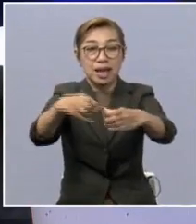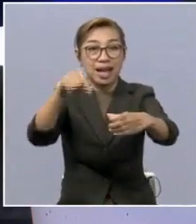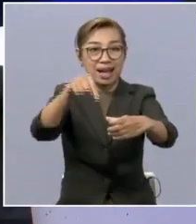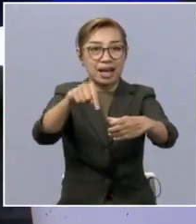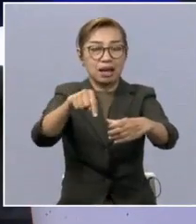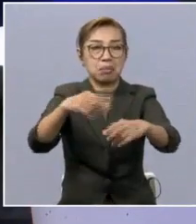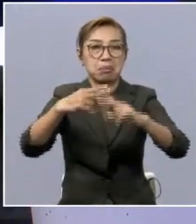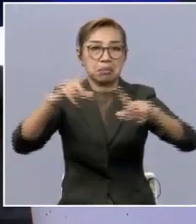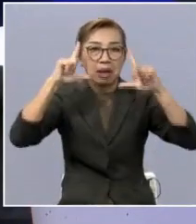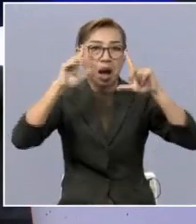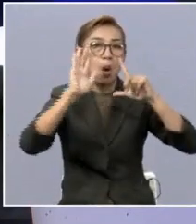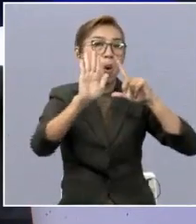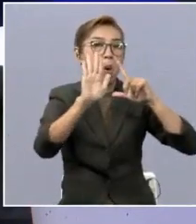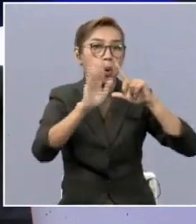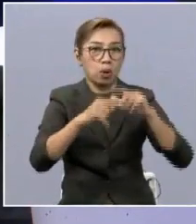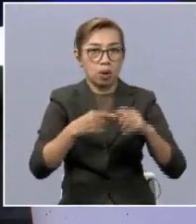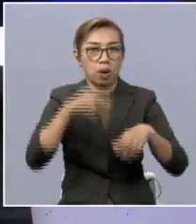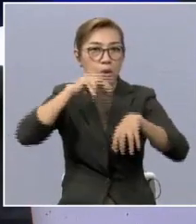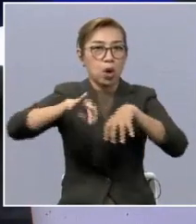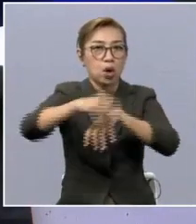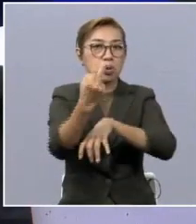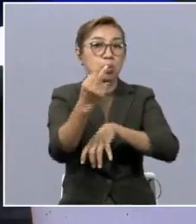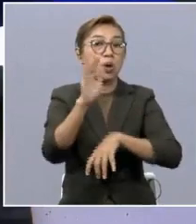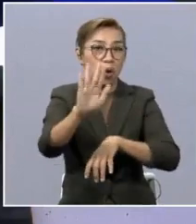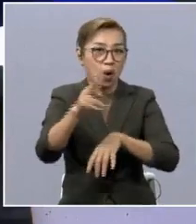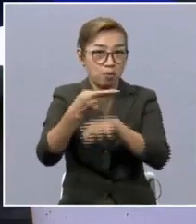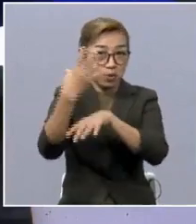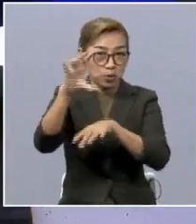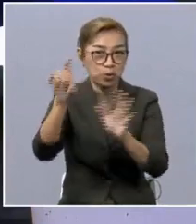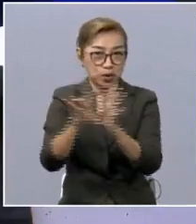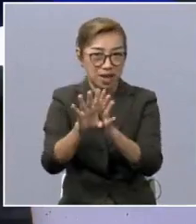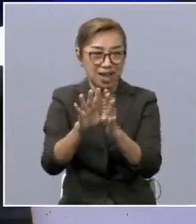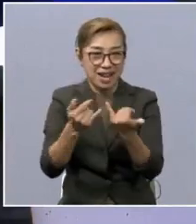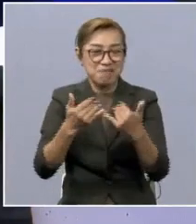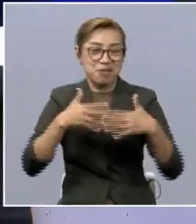แลนด์มาร์คแห่งใหม่ที่เกาะสมุยนะครับลาไปด้วยภาพนี้นะครับชื่นมื่นเลยทีเดียว